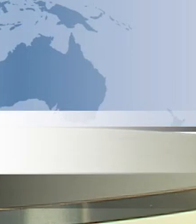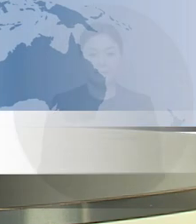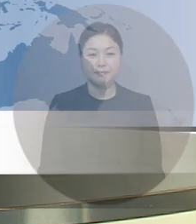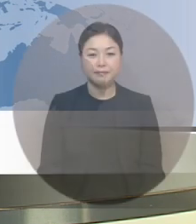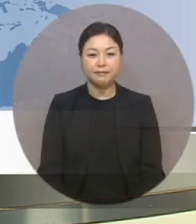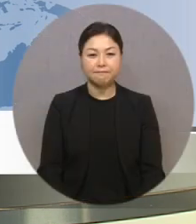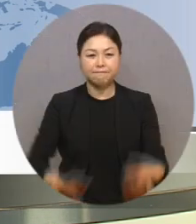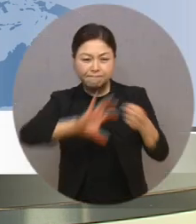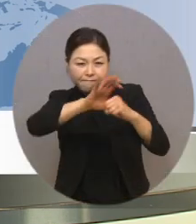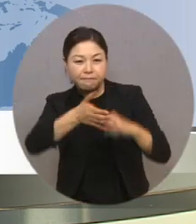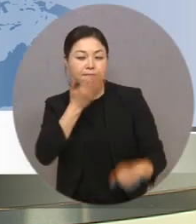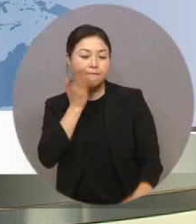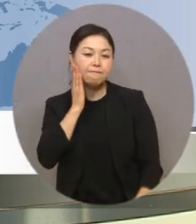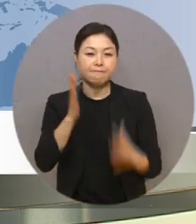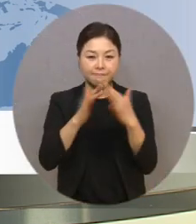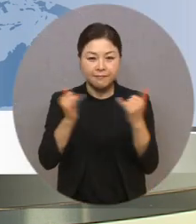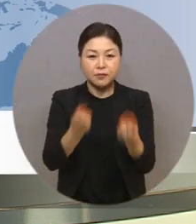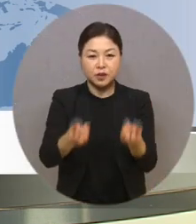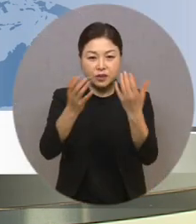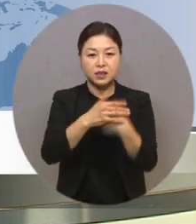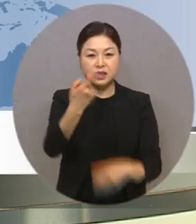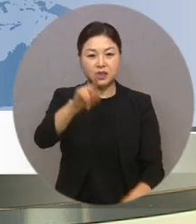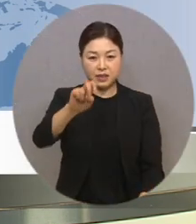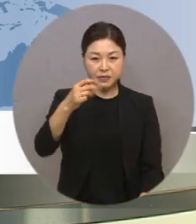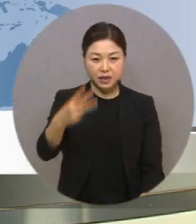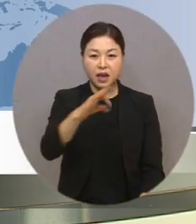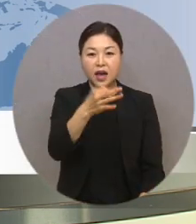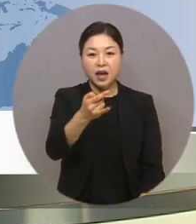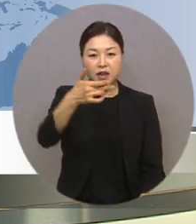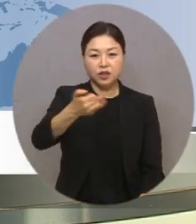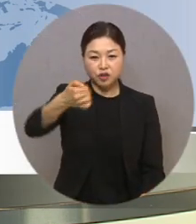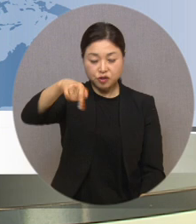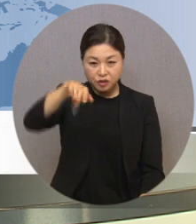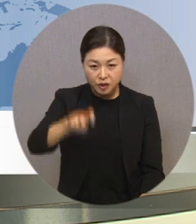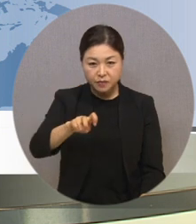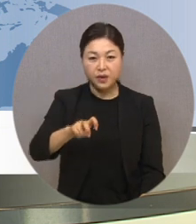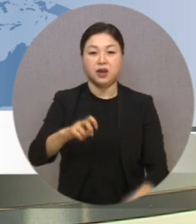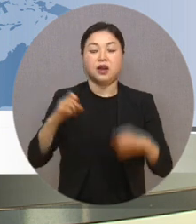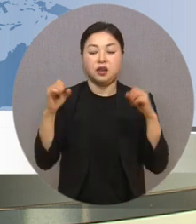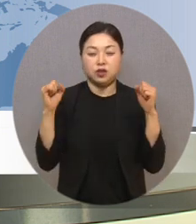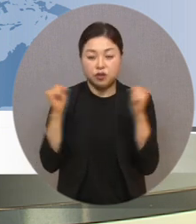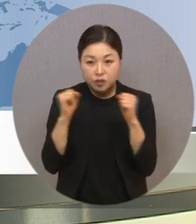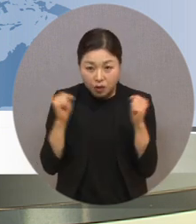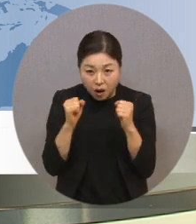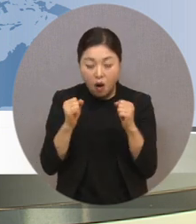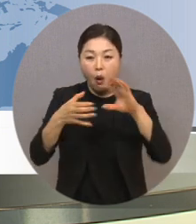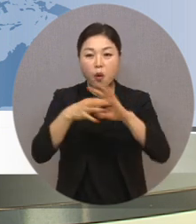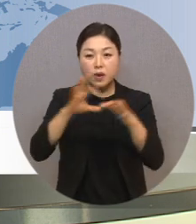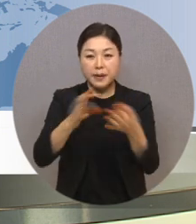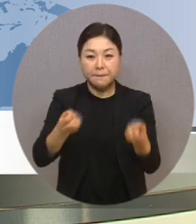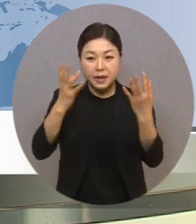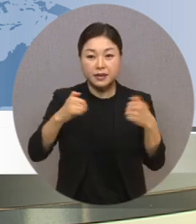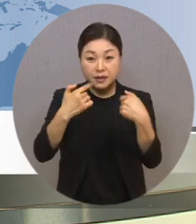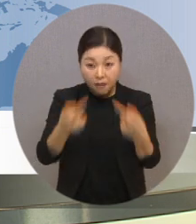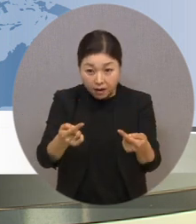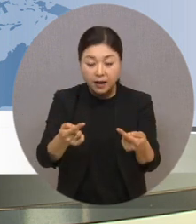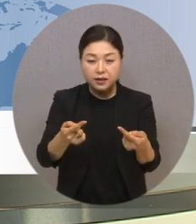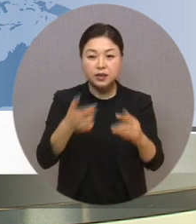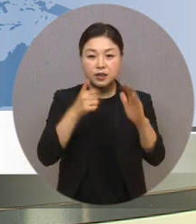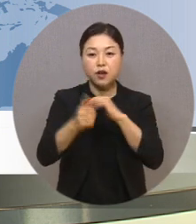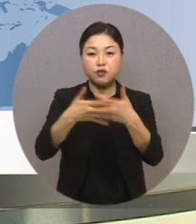전 세계 농아인들의 축제 2023 에르주름 동계 데플림픽에 참가하는 대한민국 선수단 결단식이